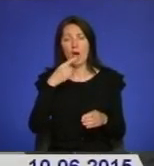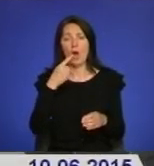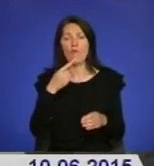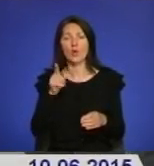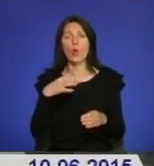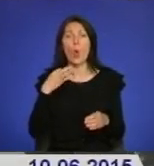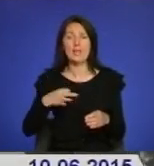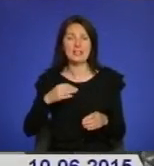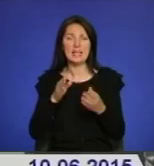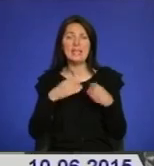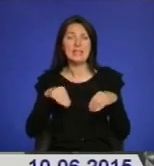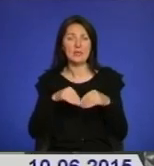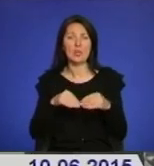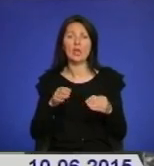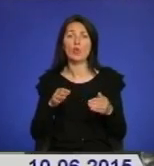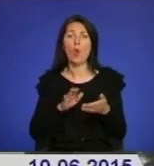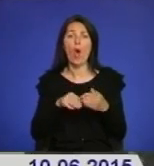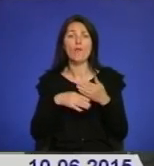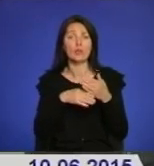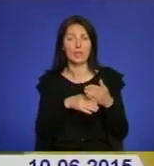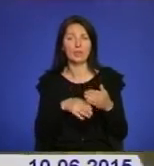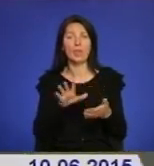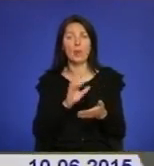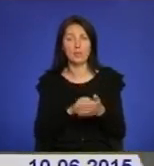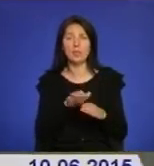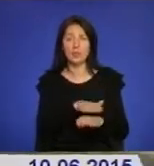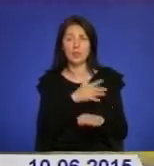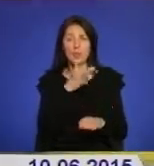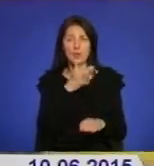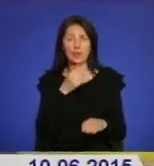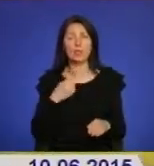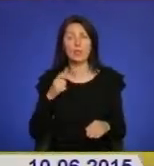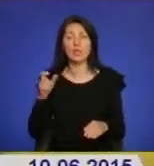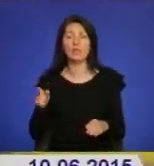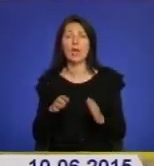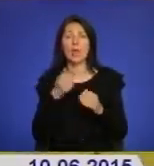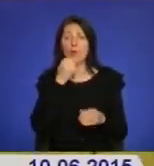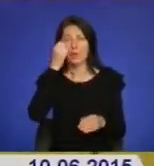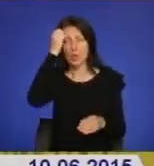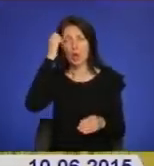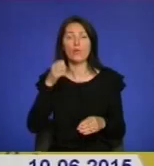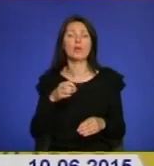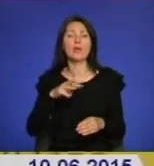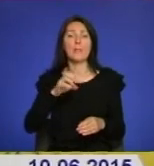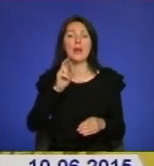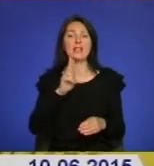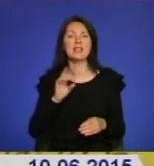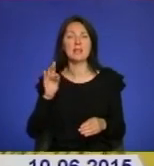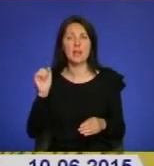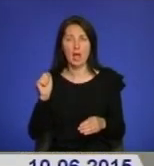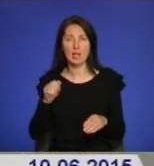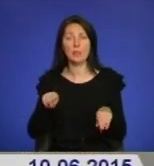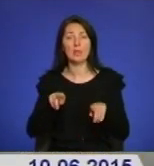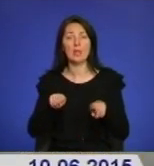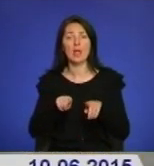волонтерством займається вже тривалий час. Бійці подякували меценатам за підтримку та передали їм український прапор зі своїми автографами.